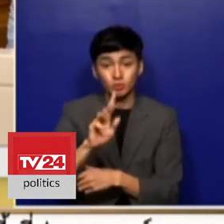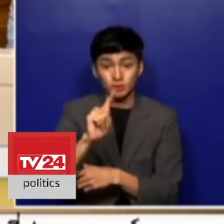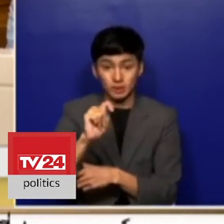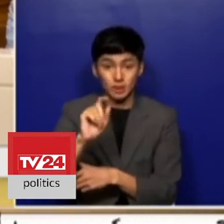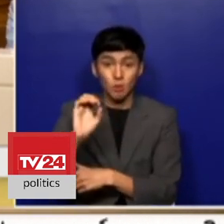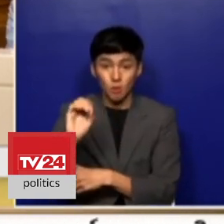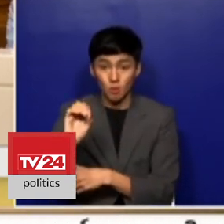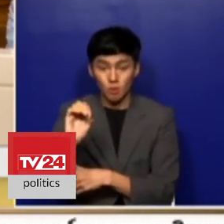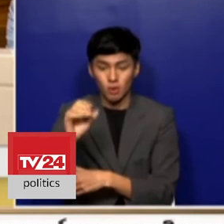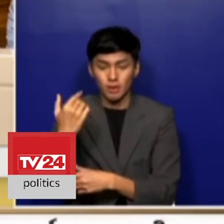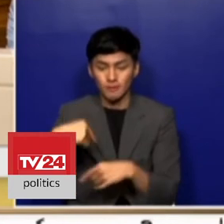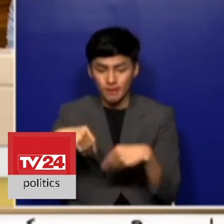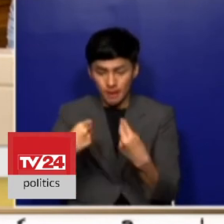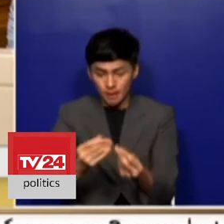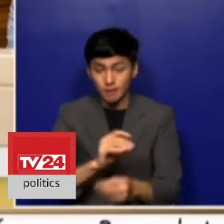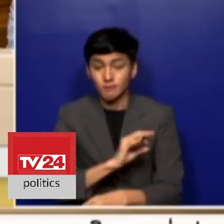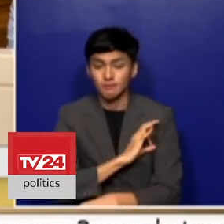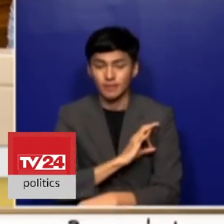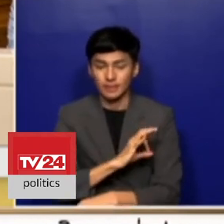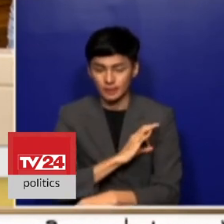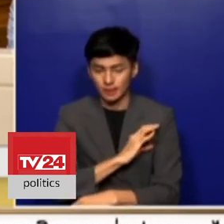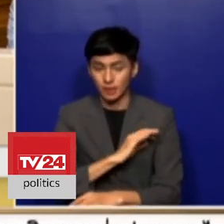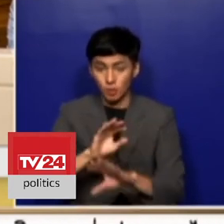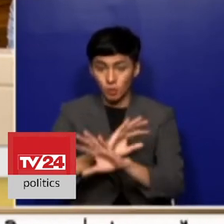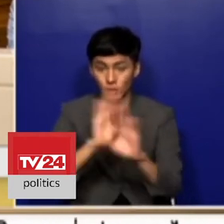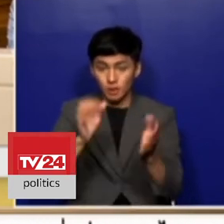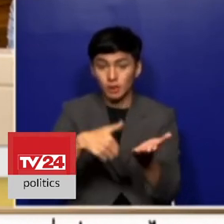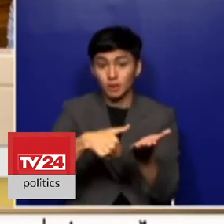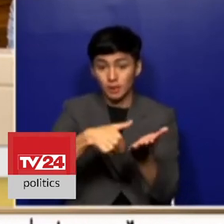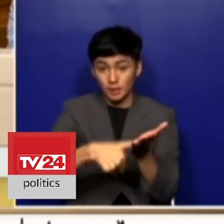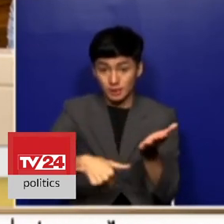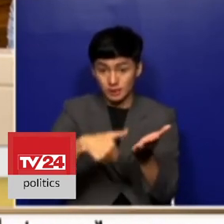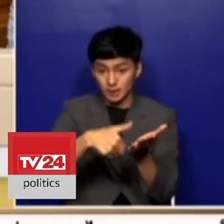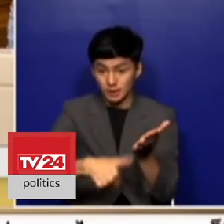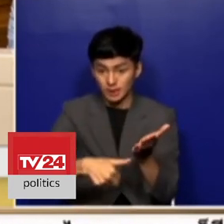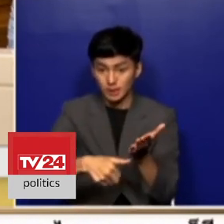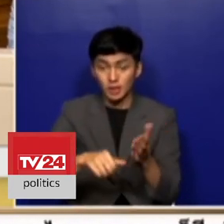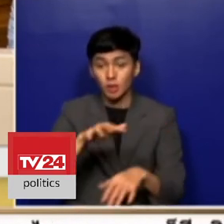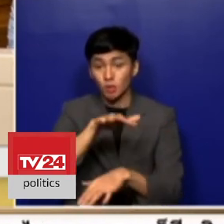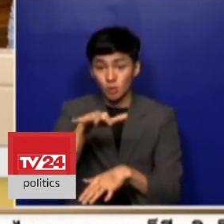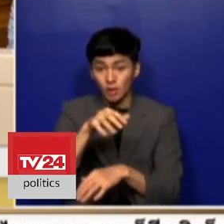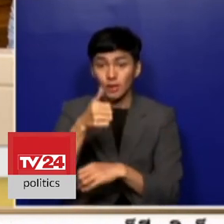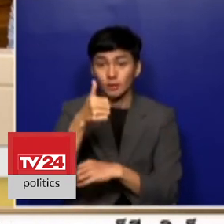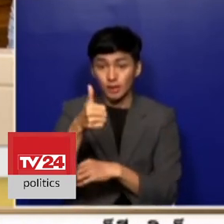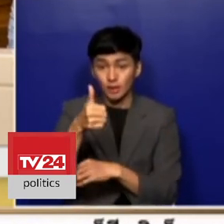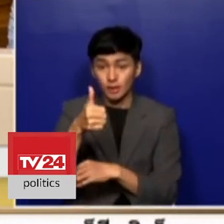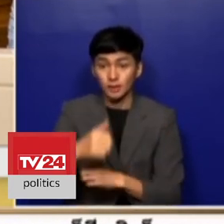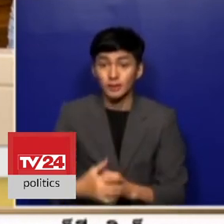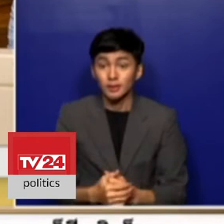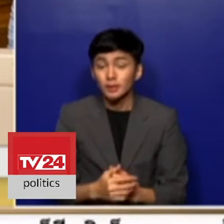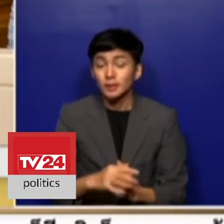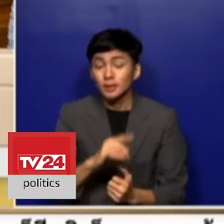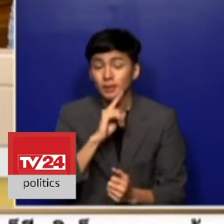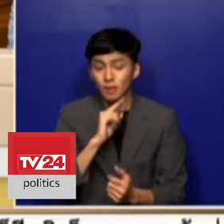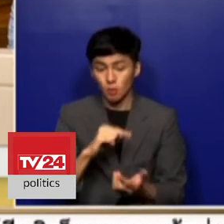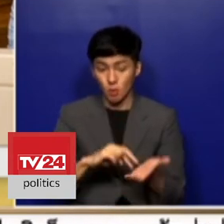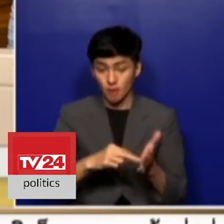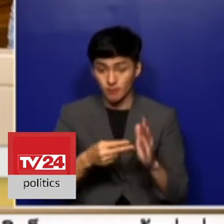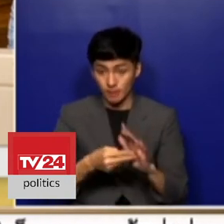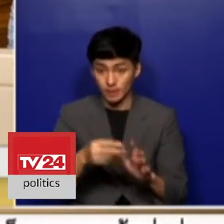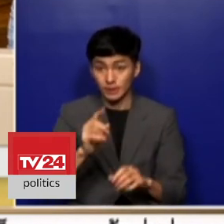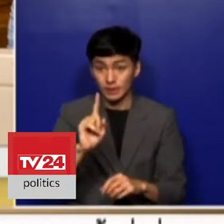ให้สมาชิกยกเว้นการเก็บภาษีการขายเล็กทรอนิกส์ได้ชั่วคราวเท่านั้นดังนั้นจึงหมายความว่า